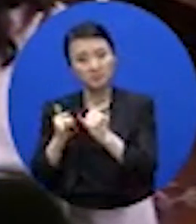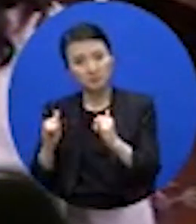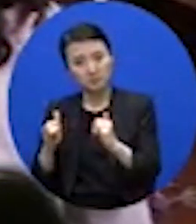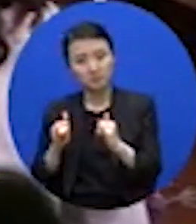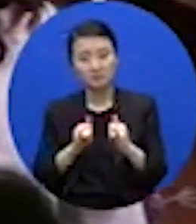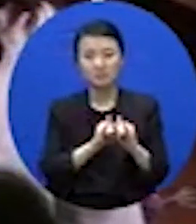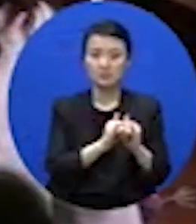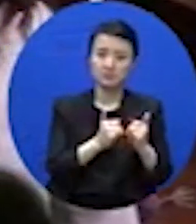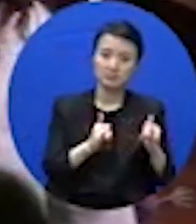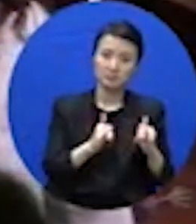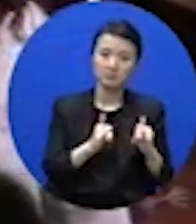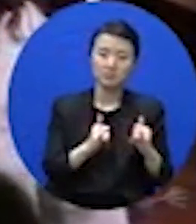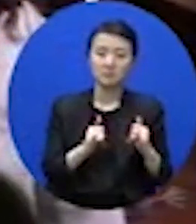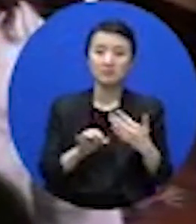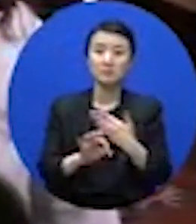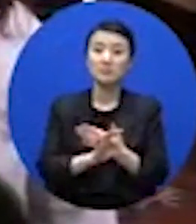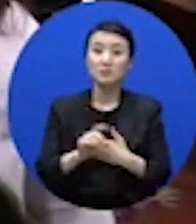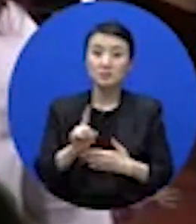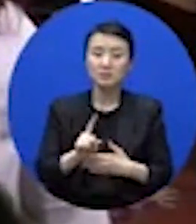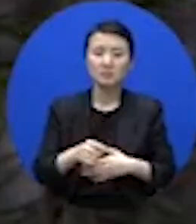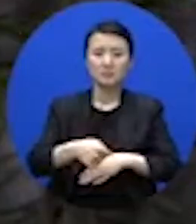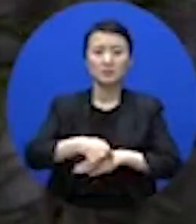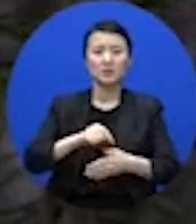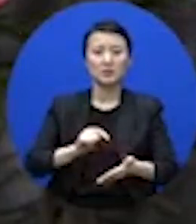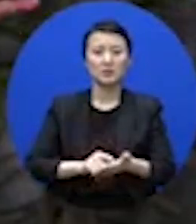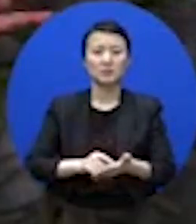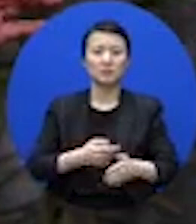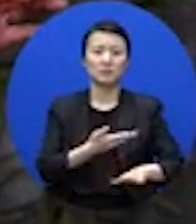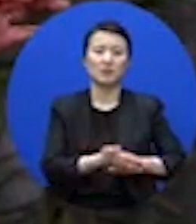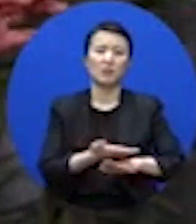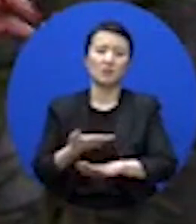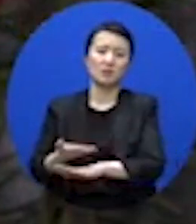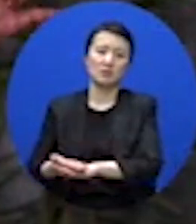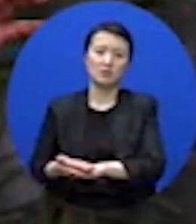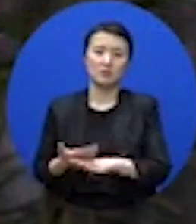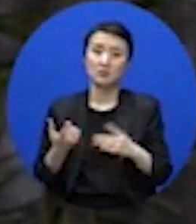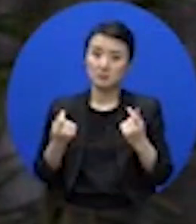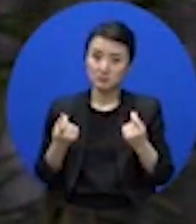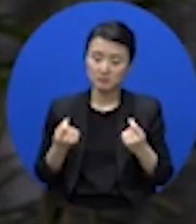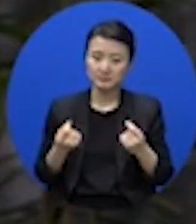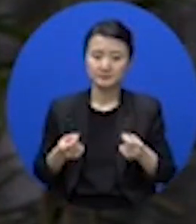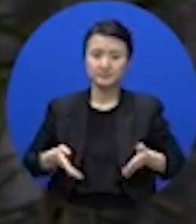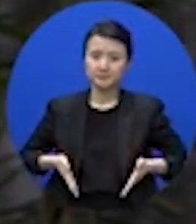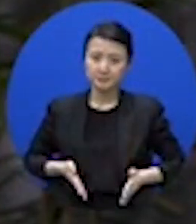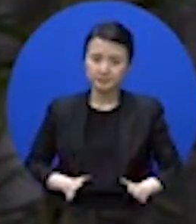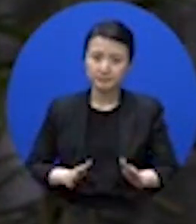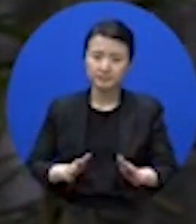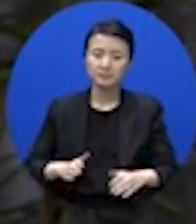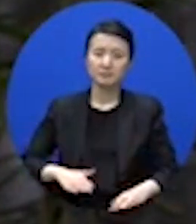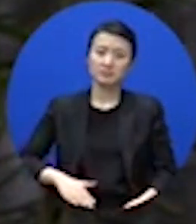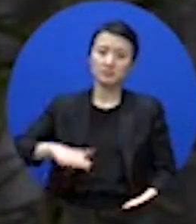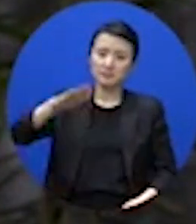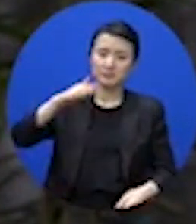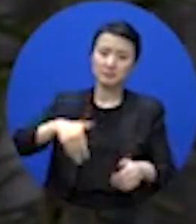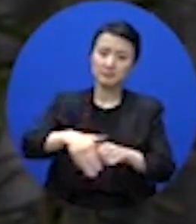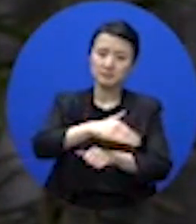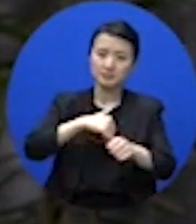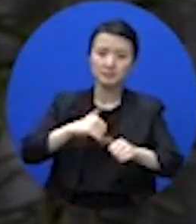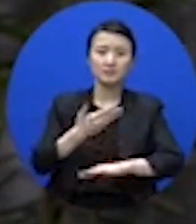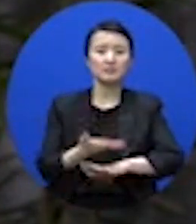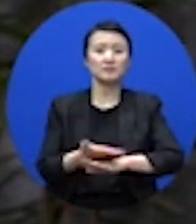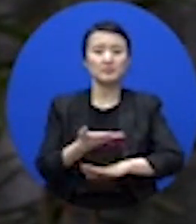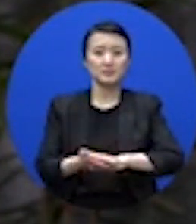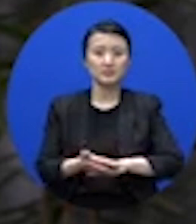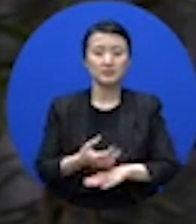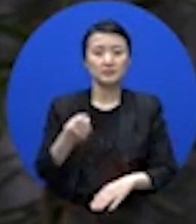사람이 만났을 때는 마음이 다 똑같나요? 너무 달라요. 태어난 환경, 또 자라온